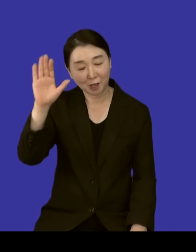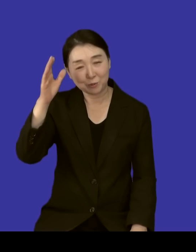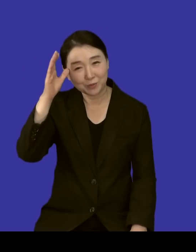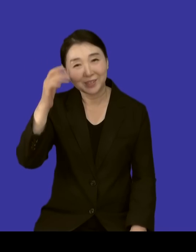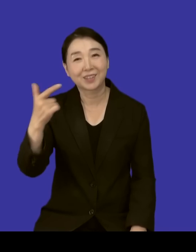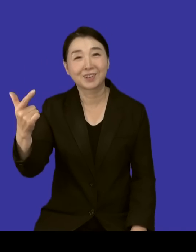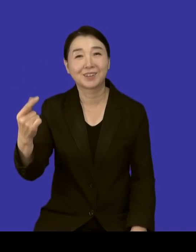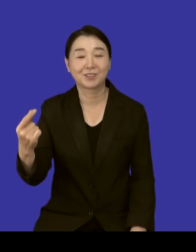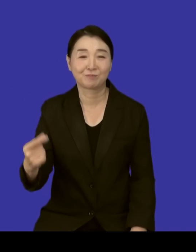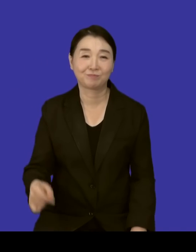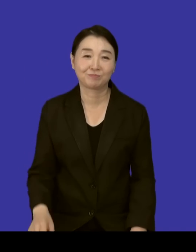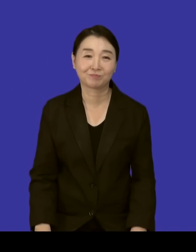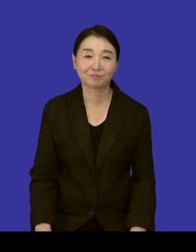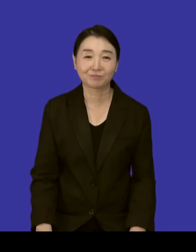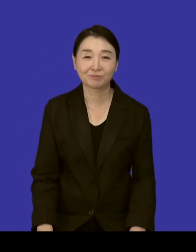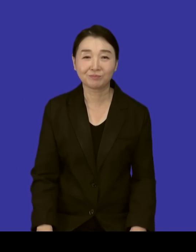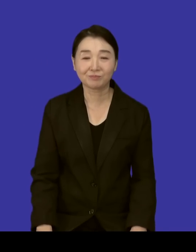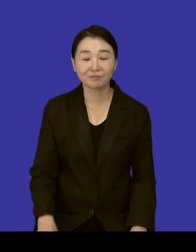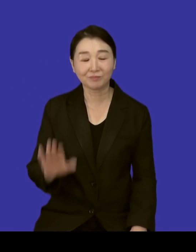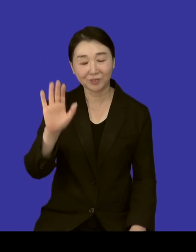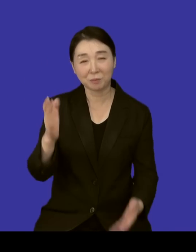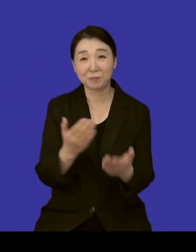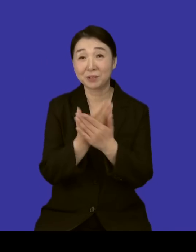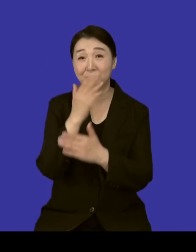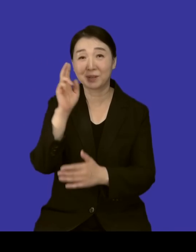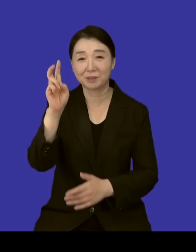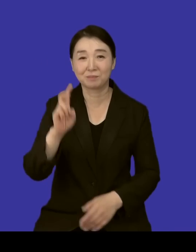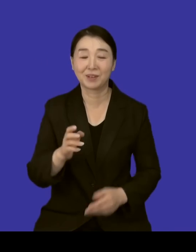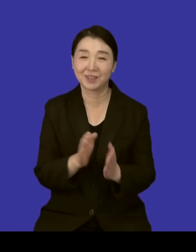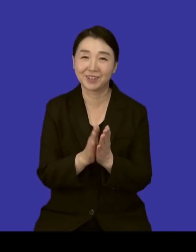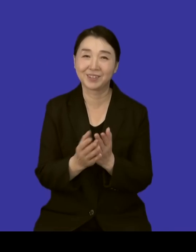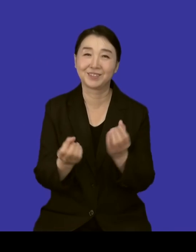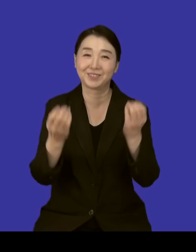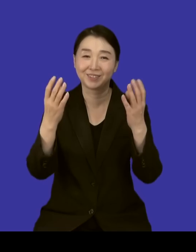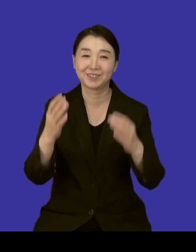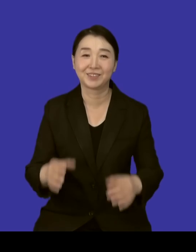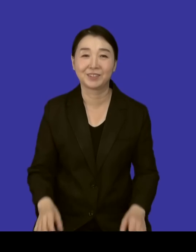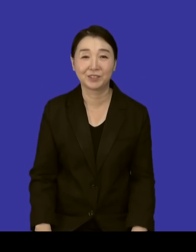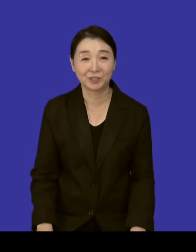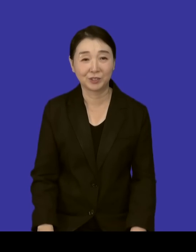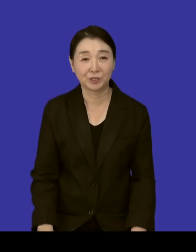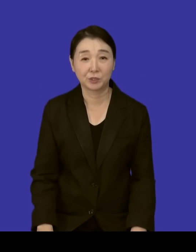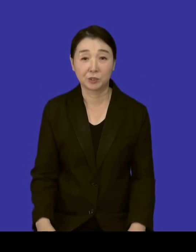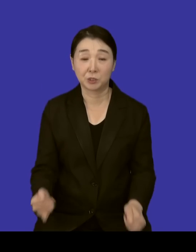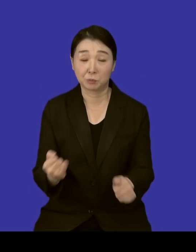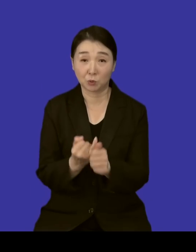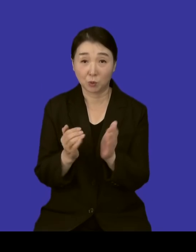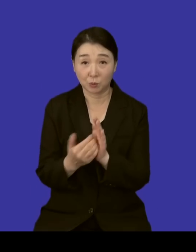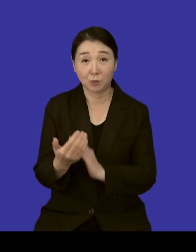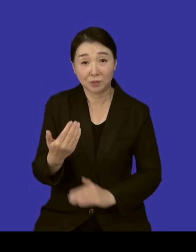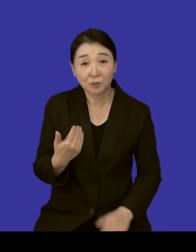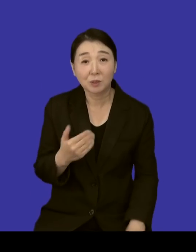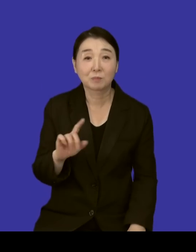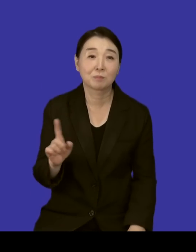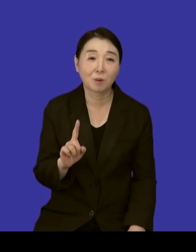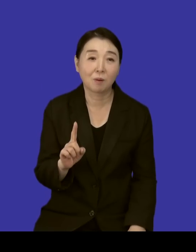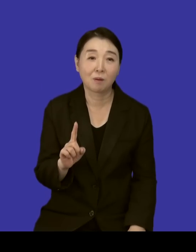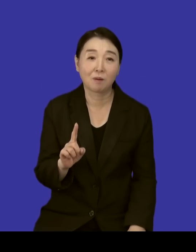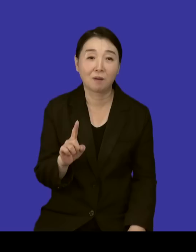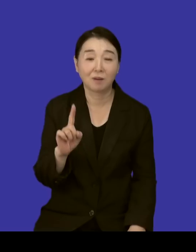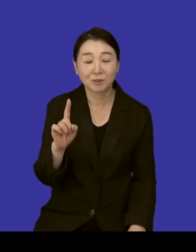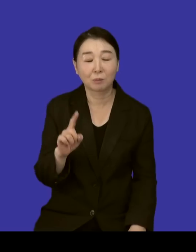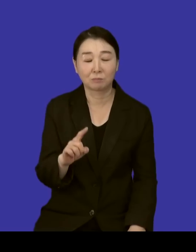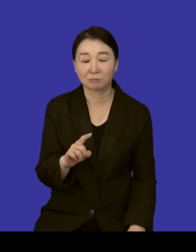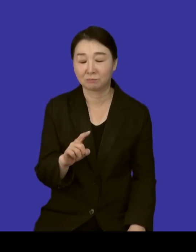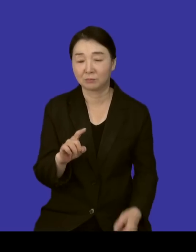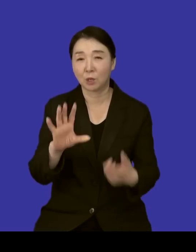이 큐티를 하면서 제가 앞으로 더 많이 발전할 수 있을 것 같아요. 네. 할렐루야. 할렐루야. 네. 지금 결혼도 하기 전에 이러면 아주 이게 그냥